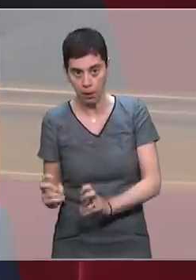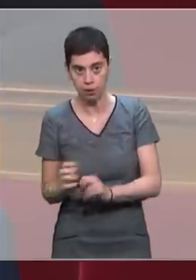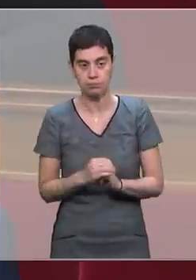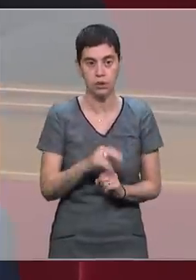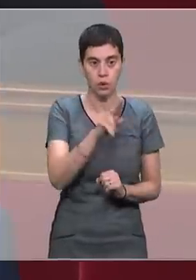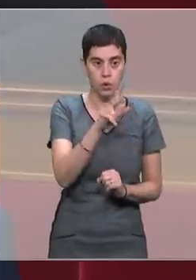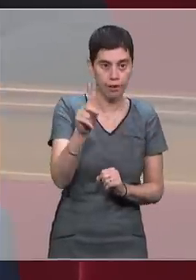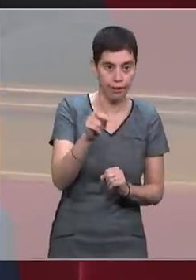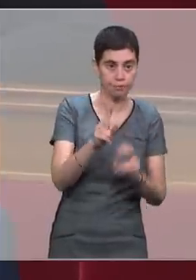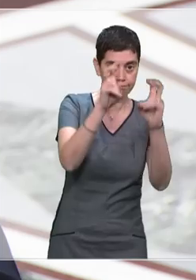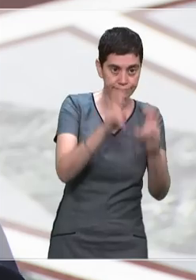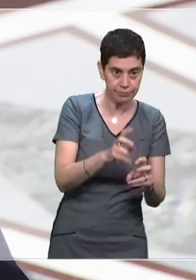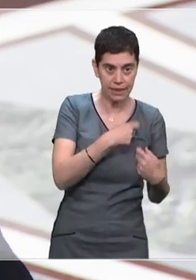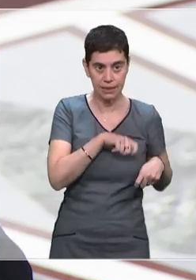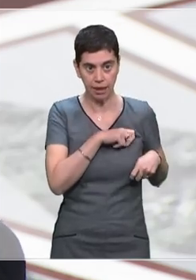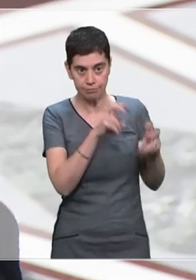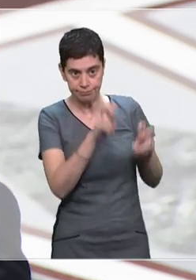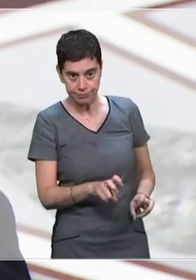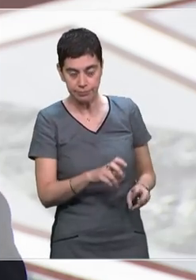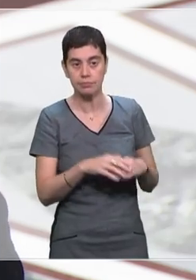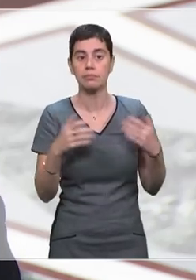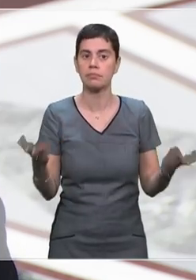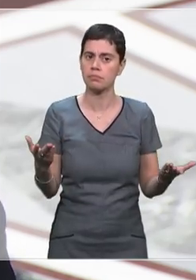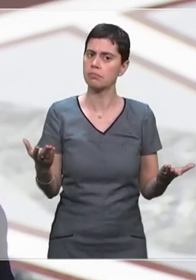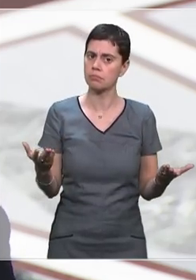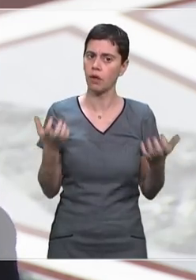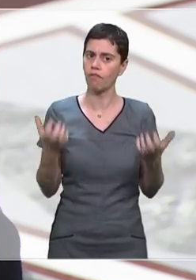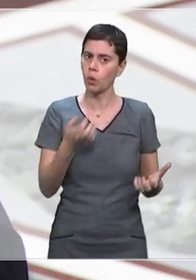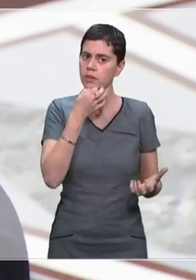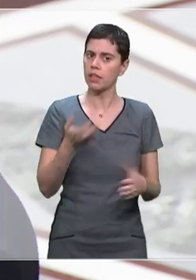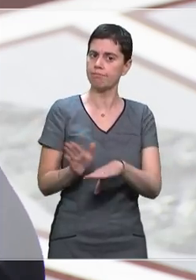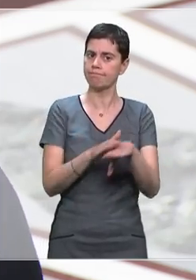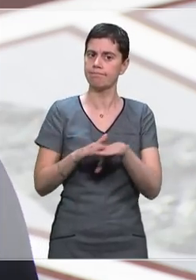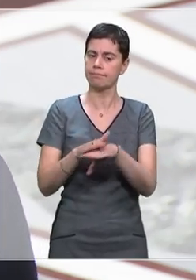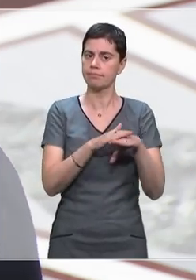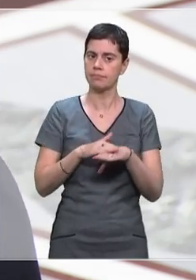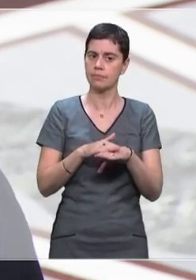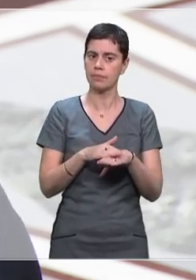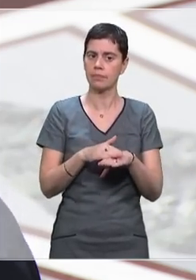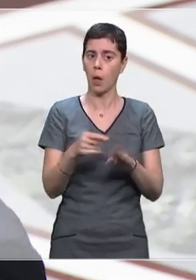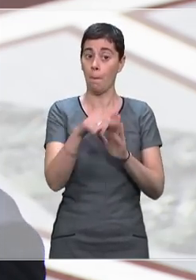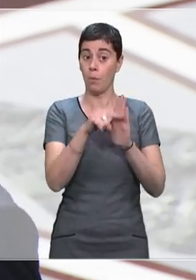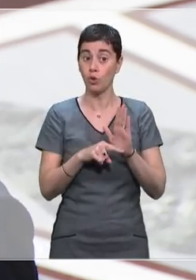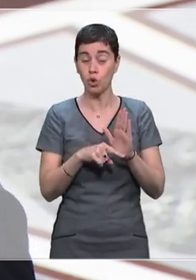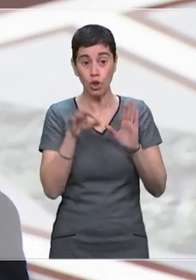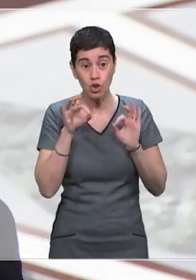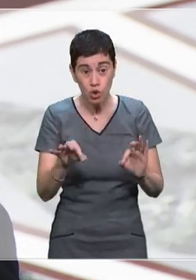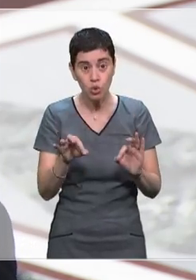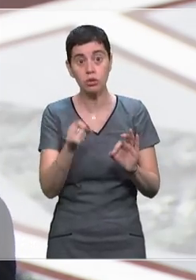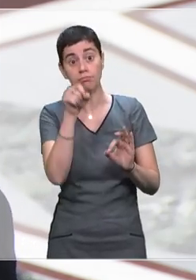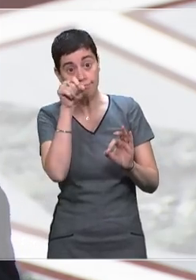Royaume-Uni et en Espagne. Cela pour vous rappeler que grâce aux mesures, notamment, qui ont été votées par cette